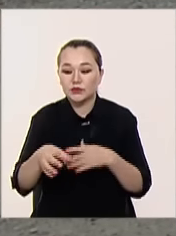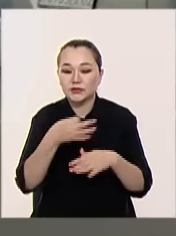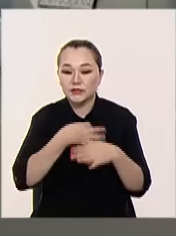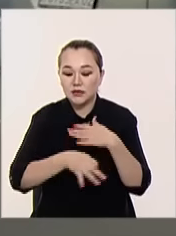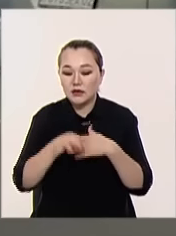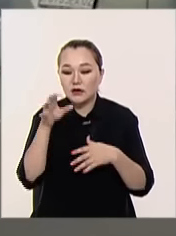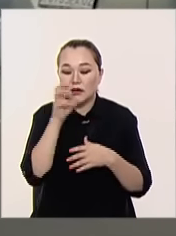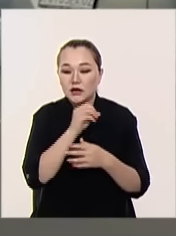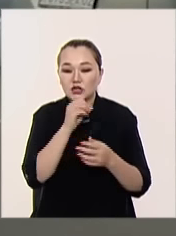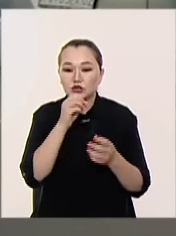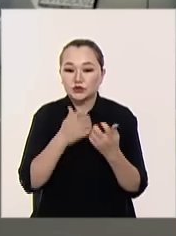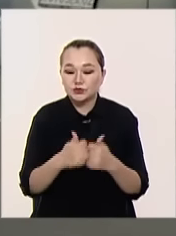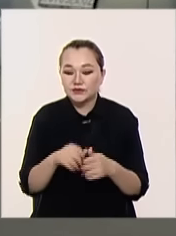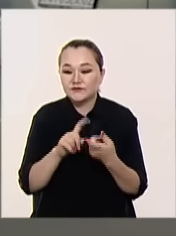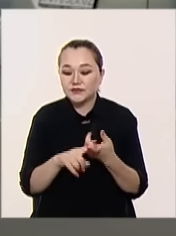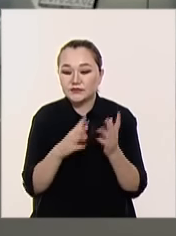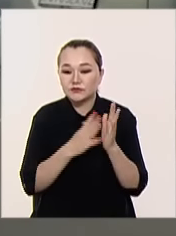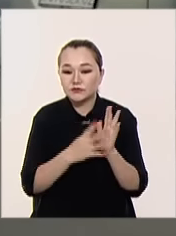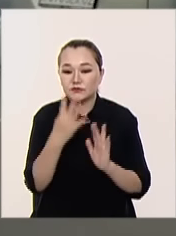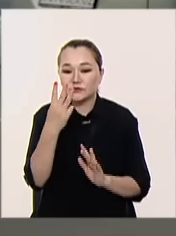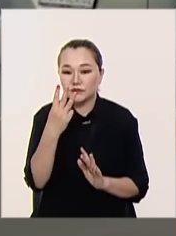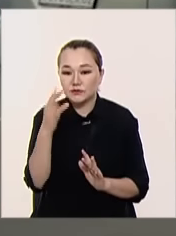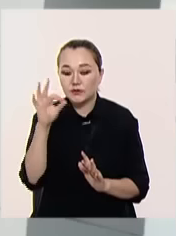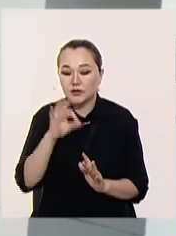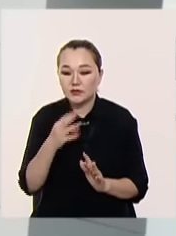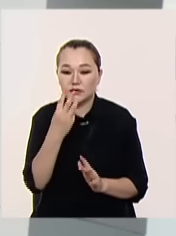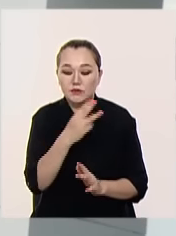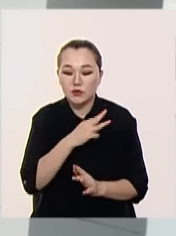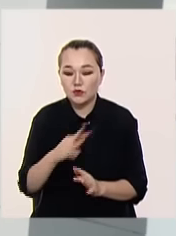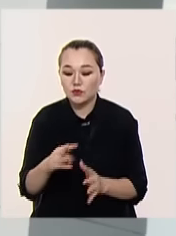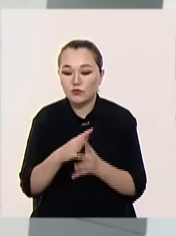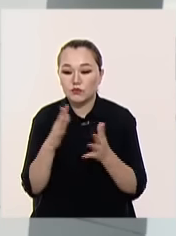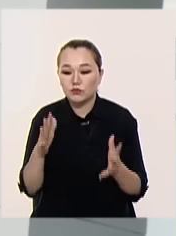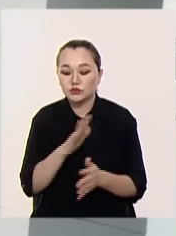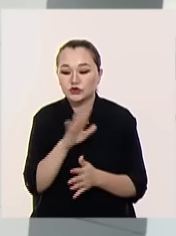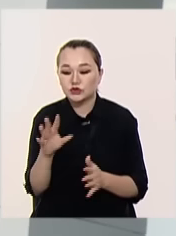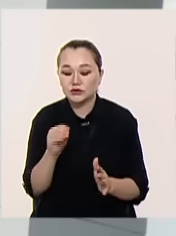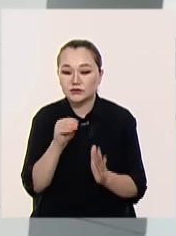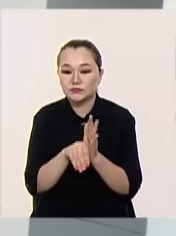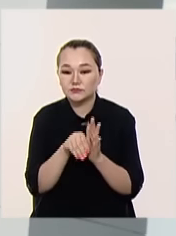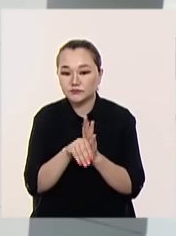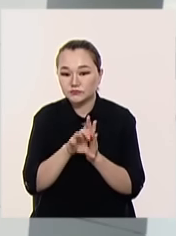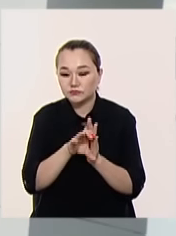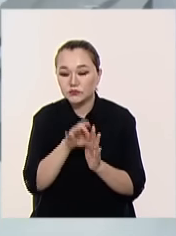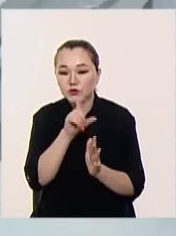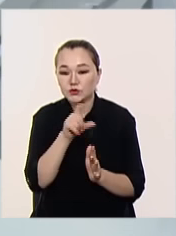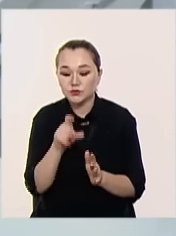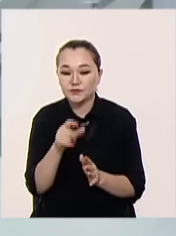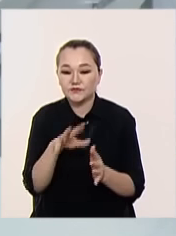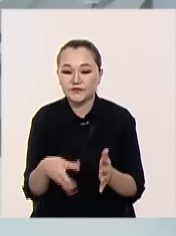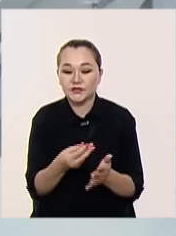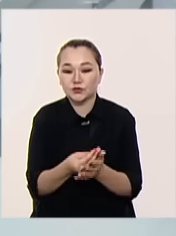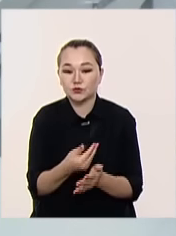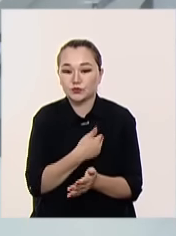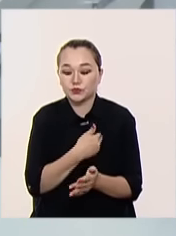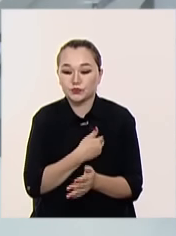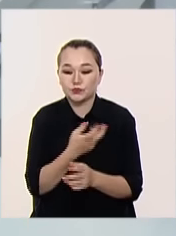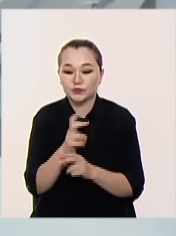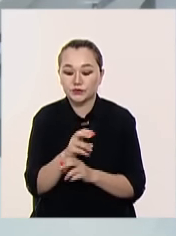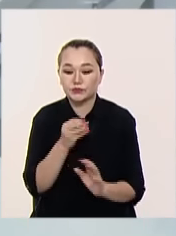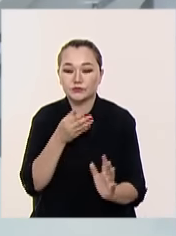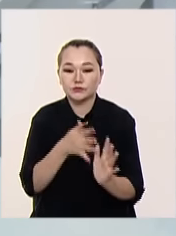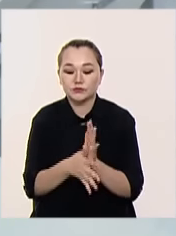қатысатын шоттардың шамамен 93%-ы 3 миллион теңгеден аспайтын салымдар. Ал салымшыларға өтемақы төлеуге кететін шығын